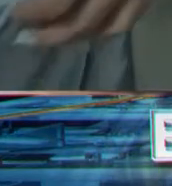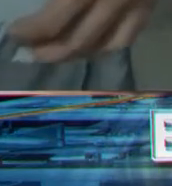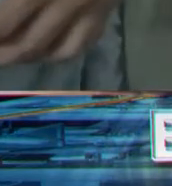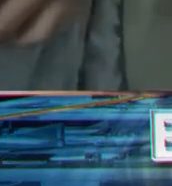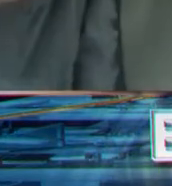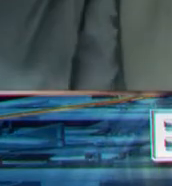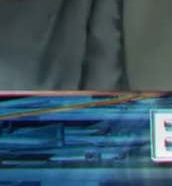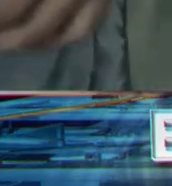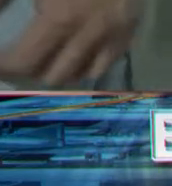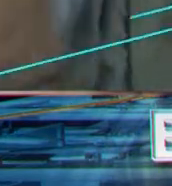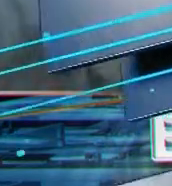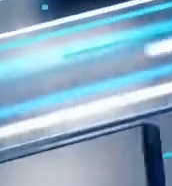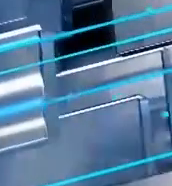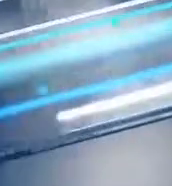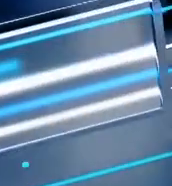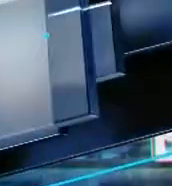көбейді.